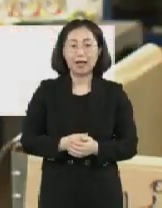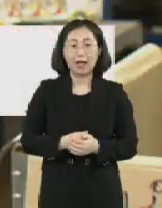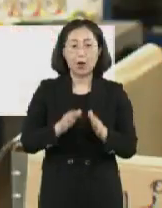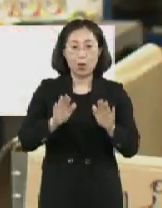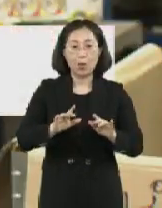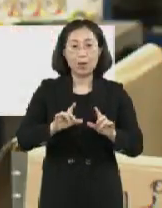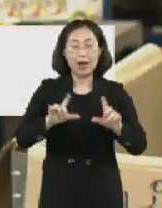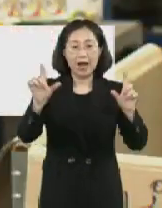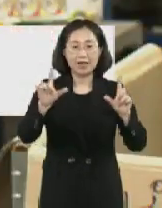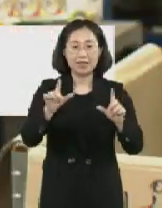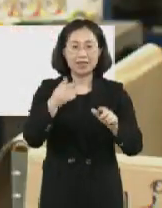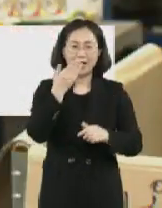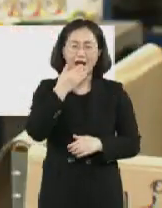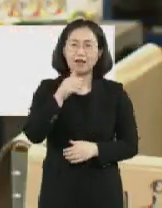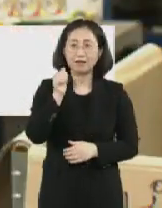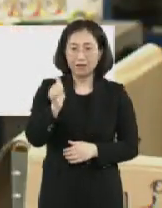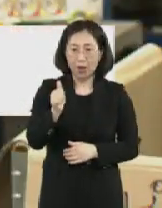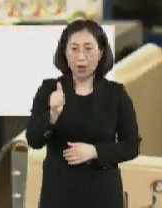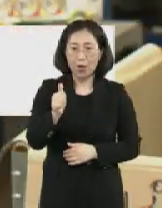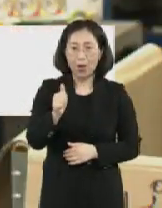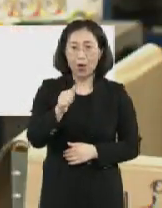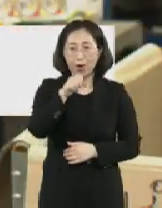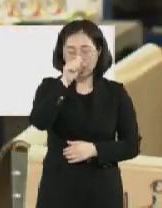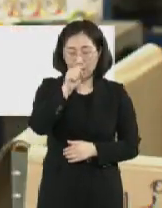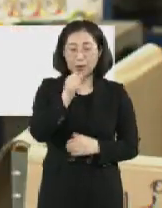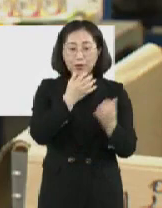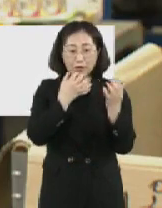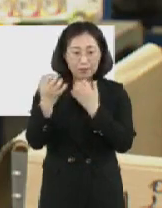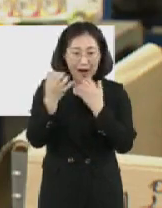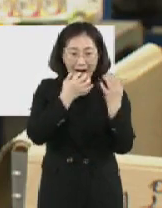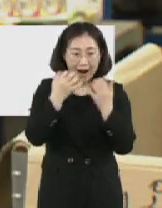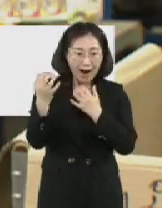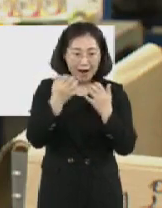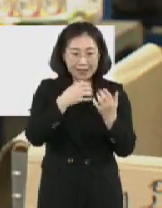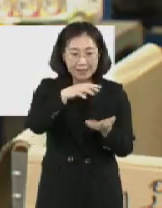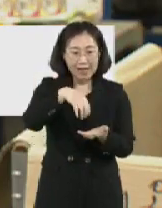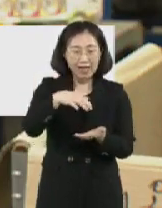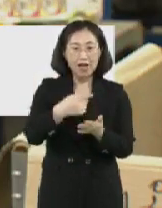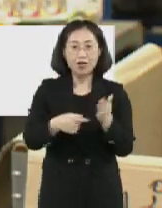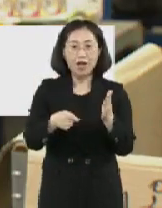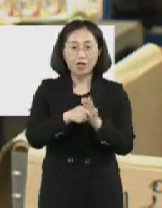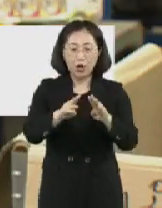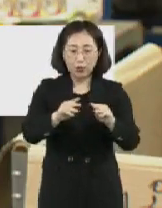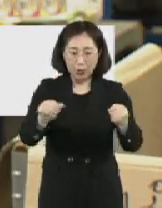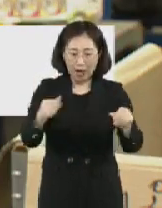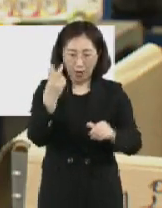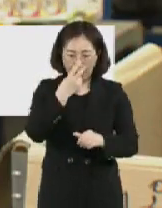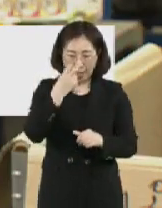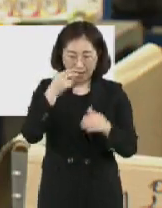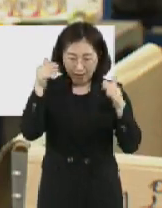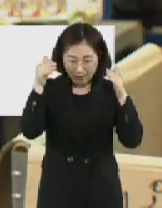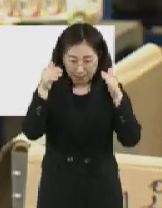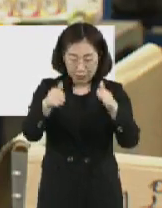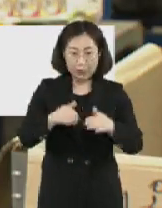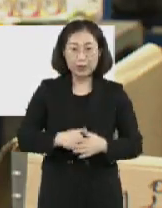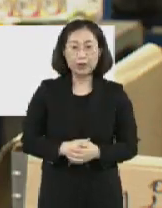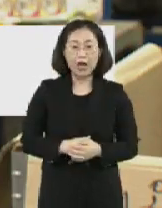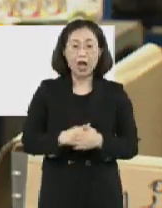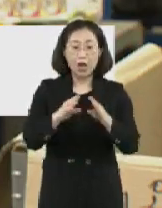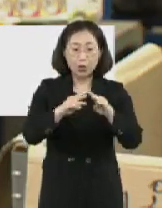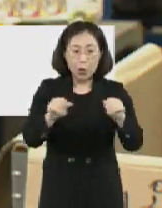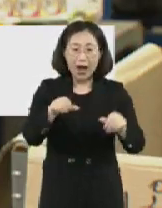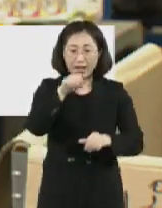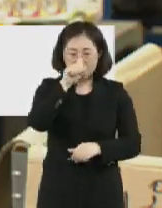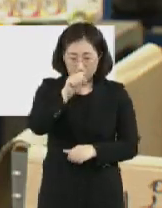고당도 고품질 굿들의 수박을 생산하기 위해서 토양 관리에 역점을 두고 있습니다. 그래서